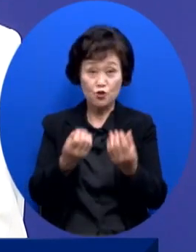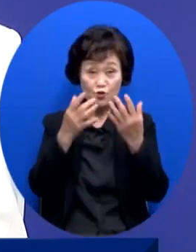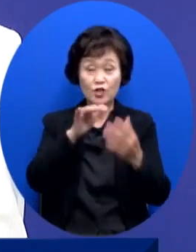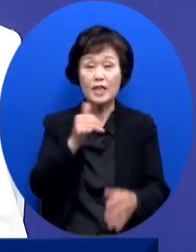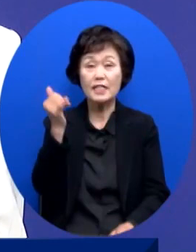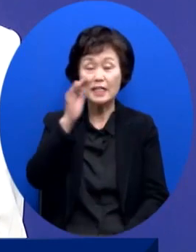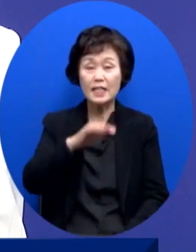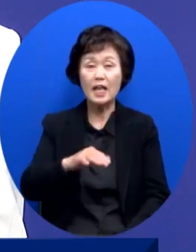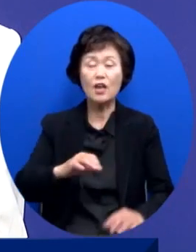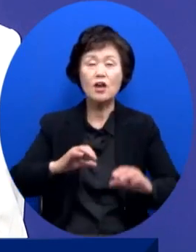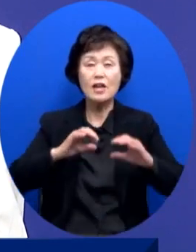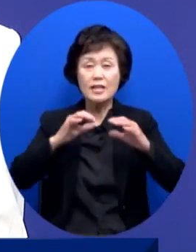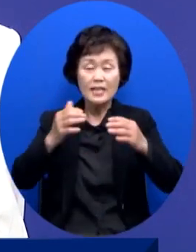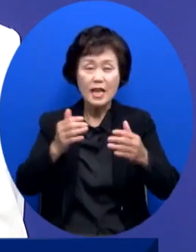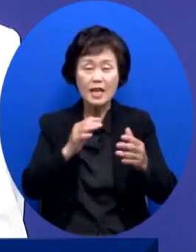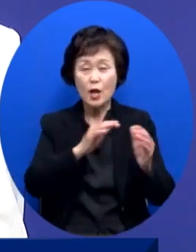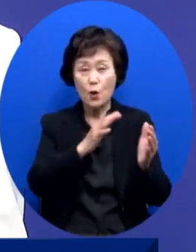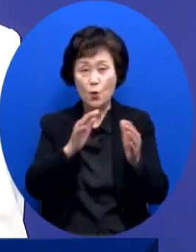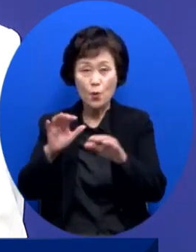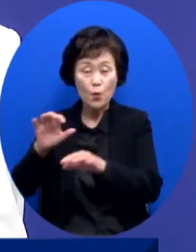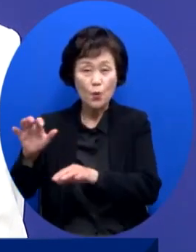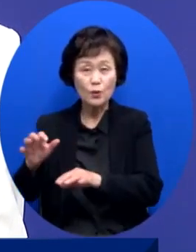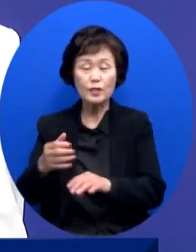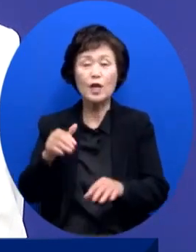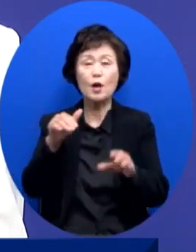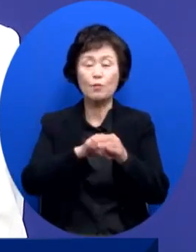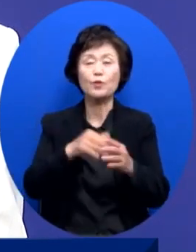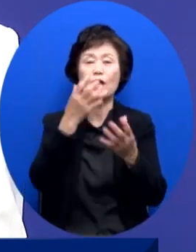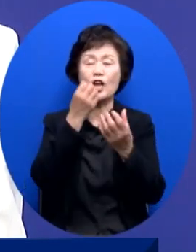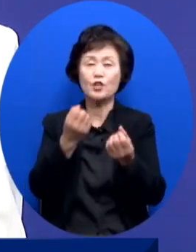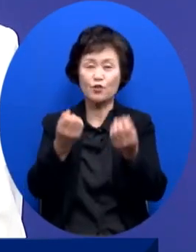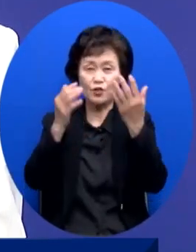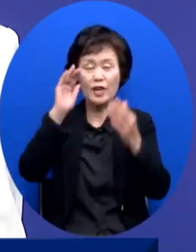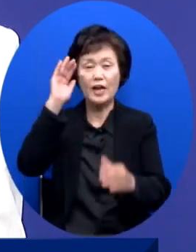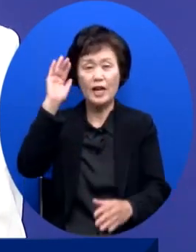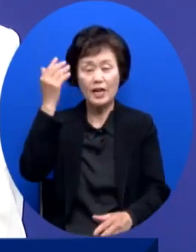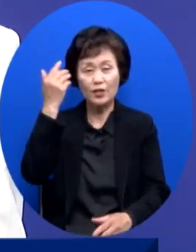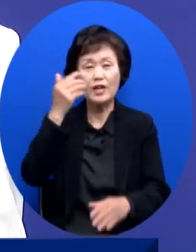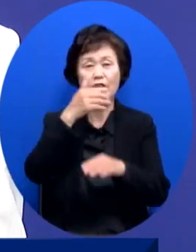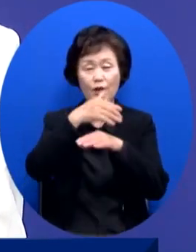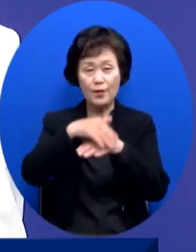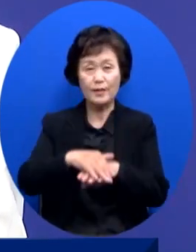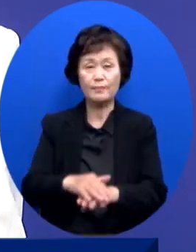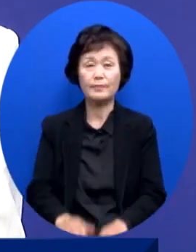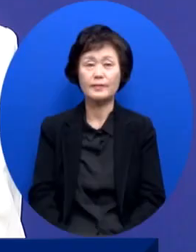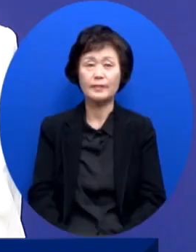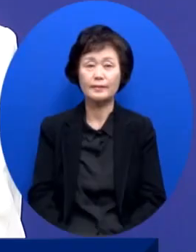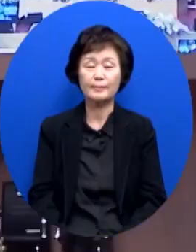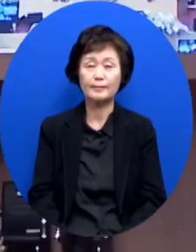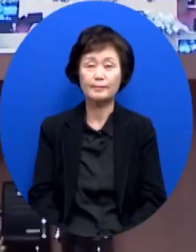부활의 기쁨을 전하는 다채로운 문화축제가 될 전망입니다. 김효경 기자가 미리 들여다봤습니다.